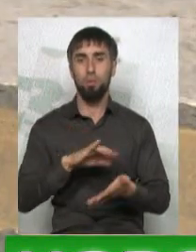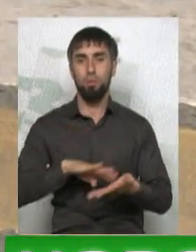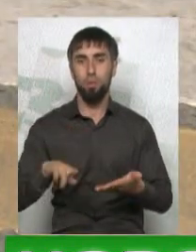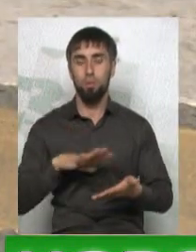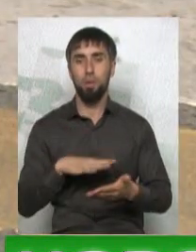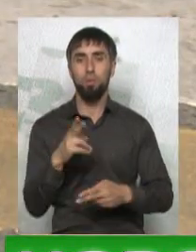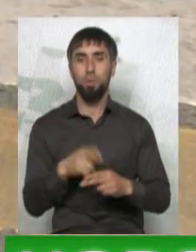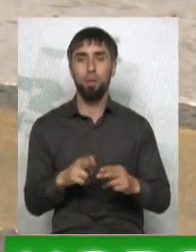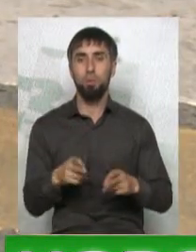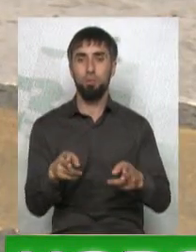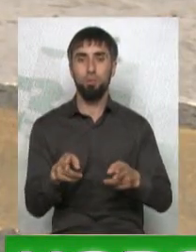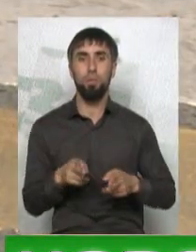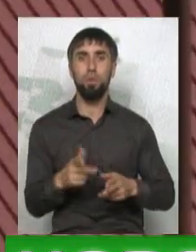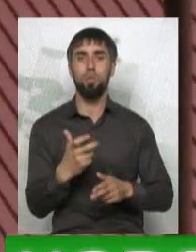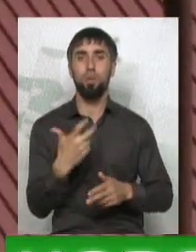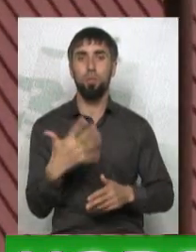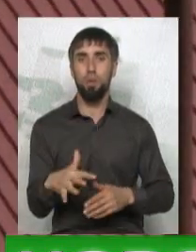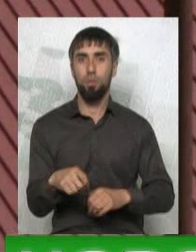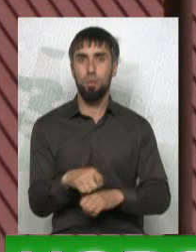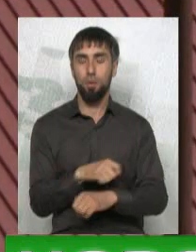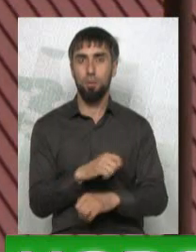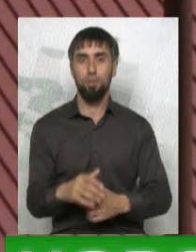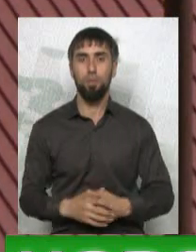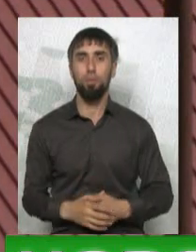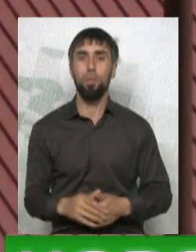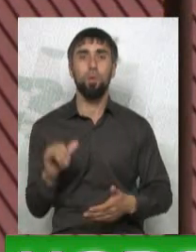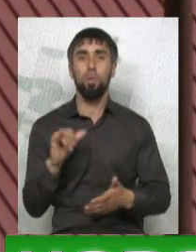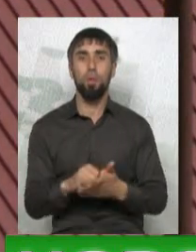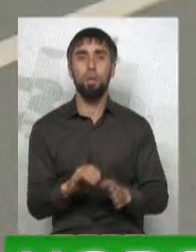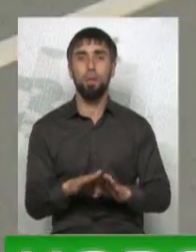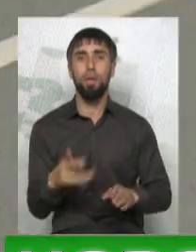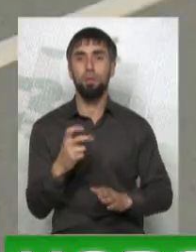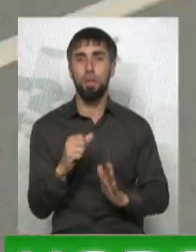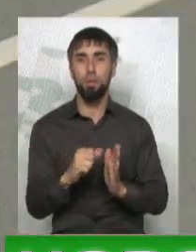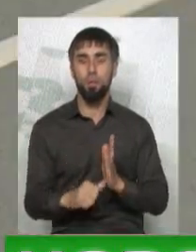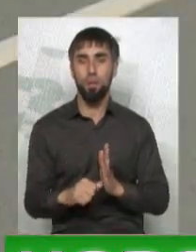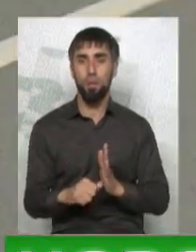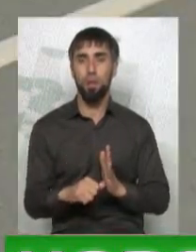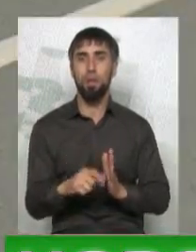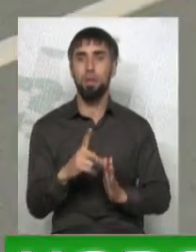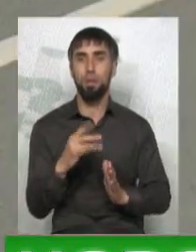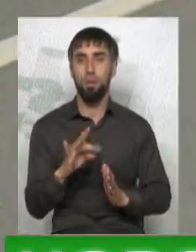металлическое барьерное ограждение более 350 метров. Установили также 260